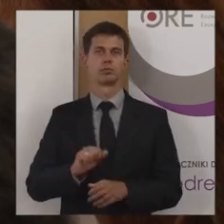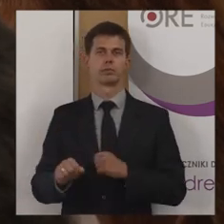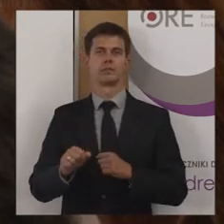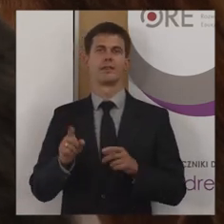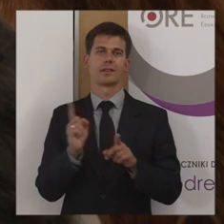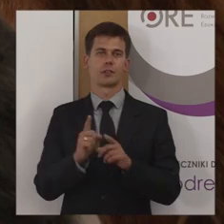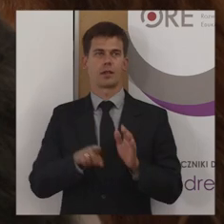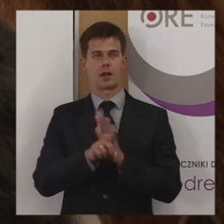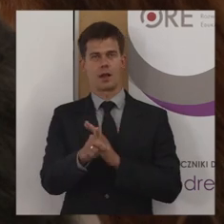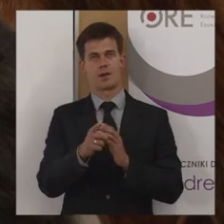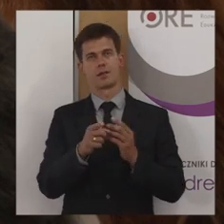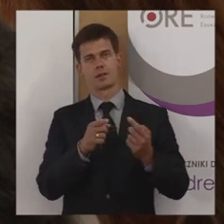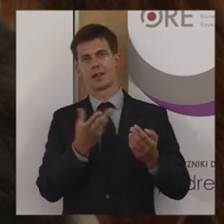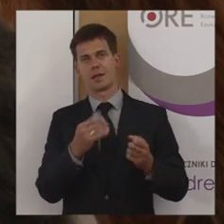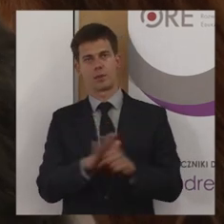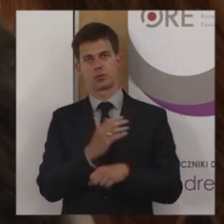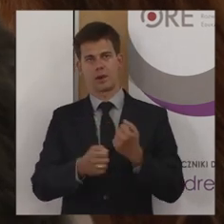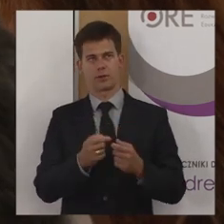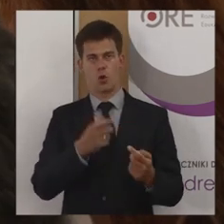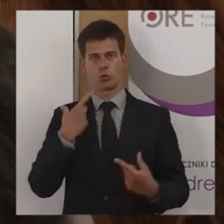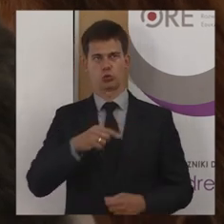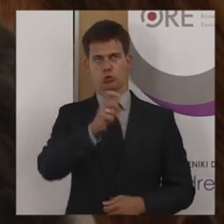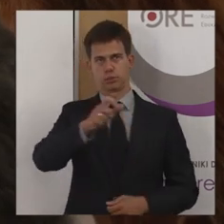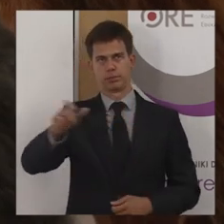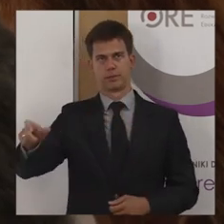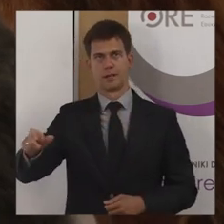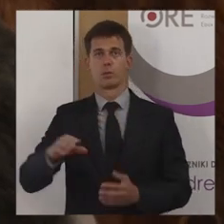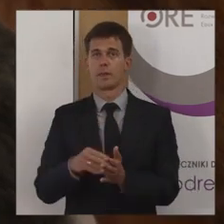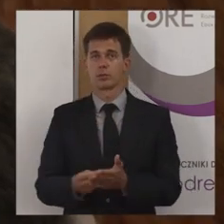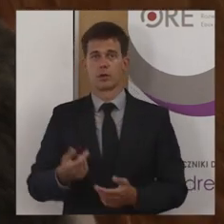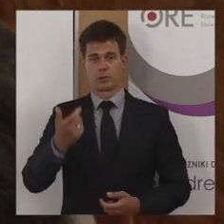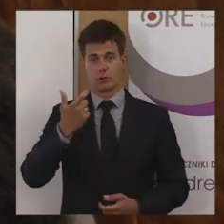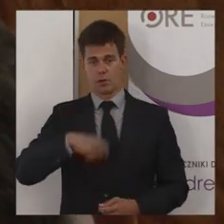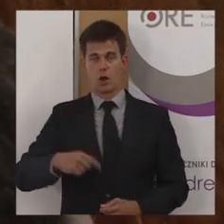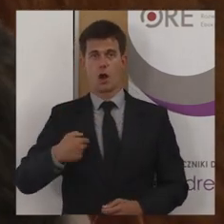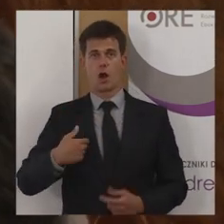potrzeby także użytkowników, którzy jeszcze dzisiaj